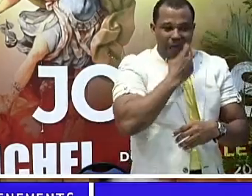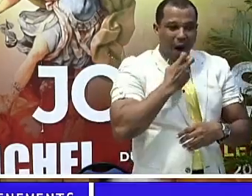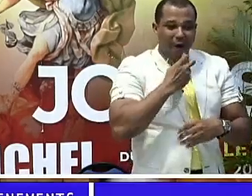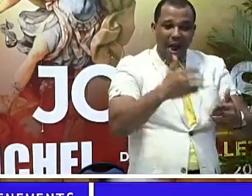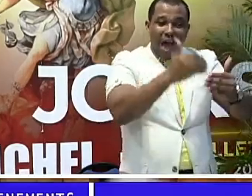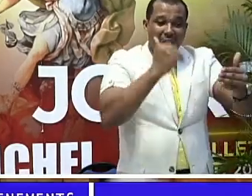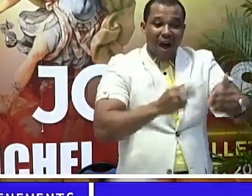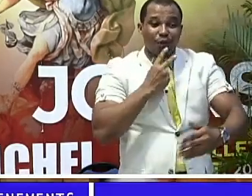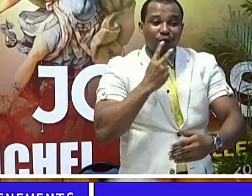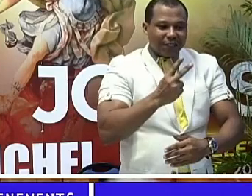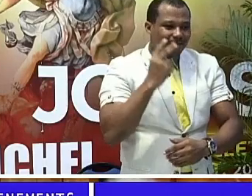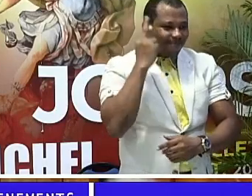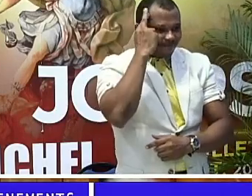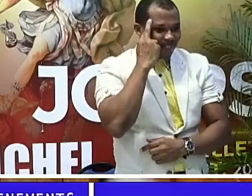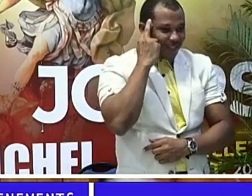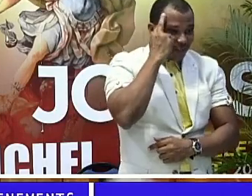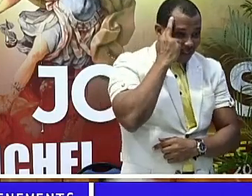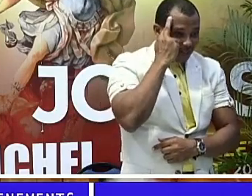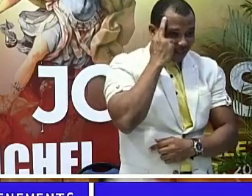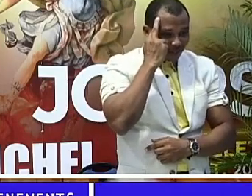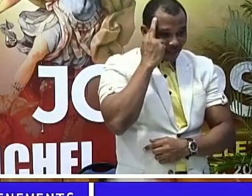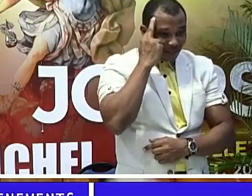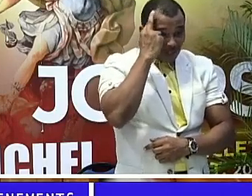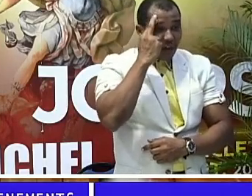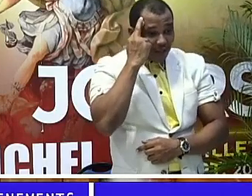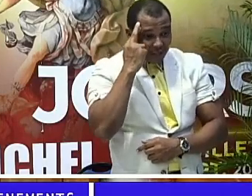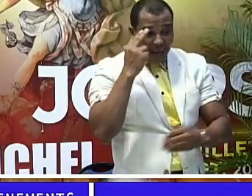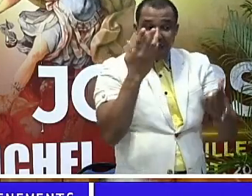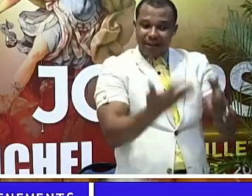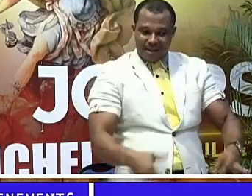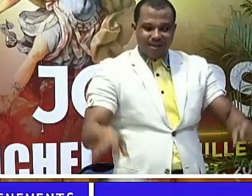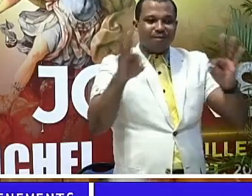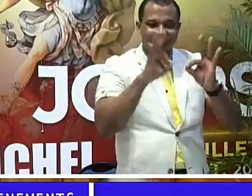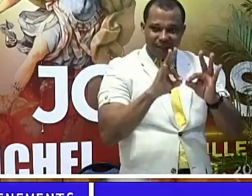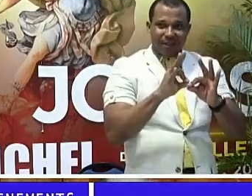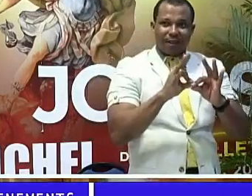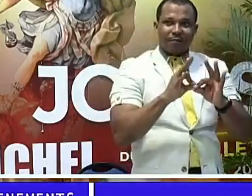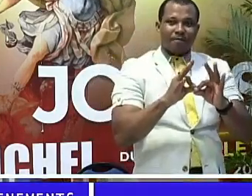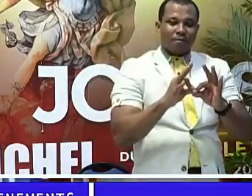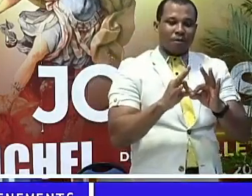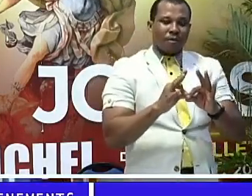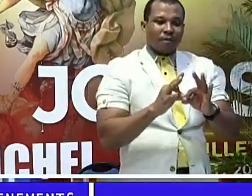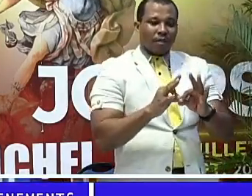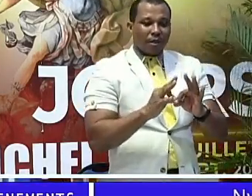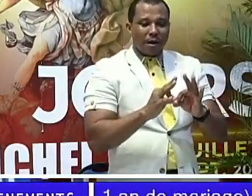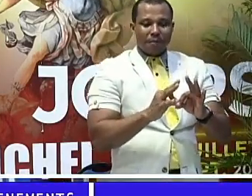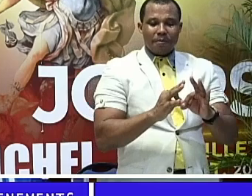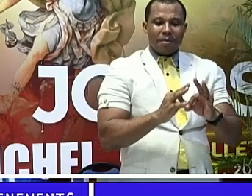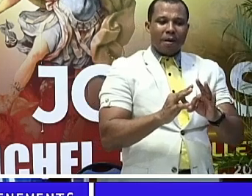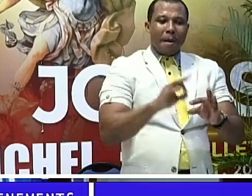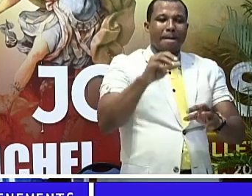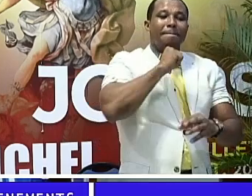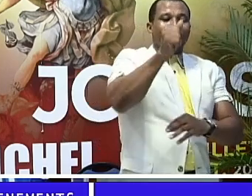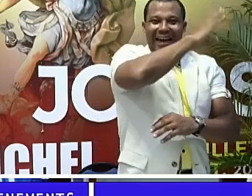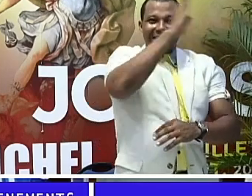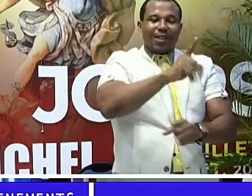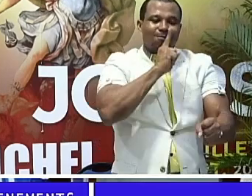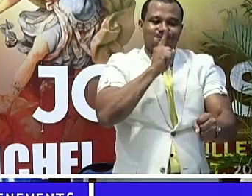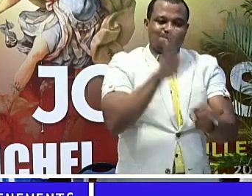réfléchis. Si on ne peut pas gagner des valeurs, pas promettre, soit pas kabay, y'a pas ces figures dans